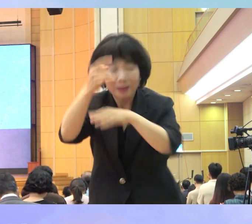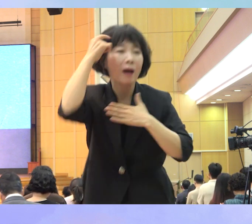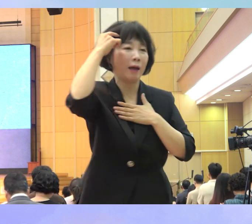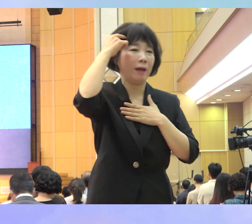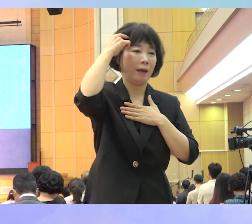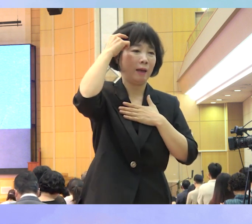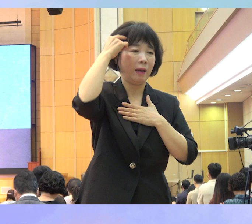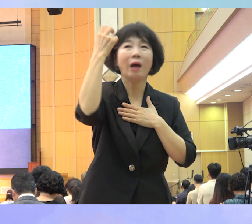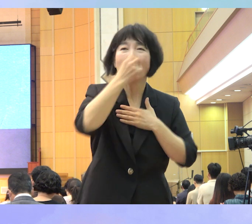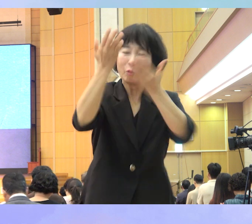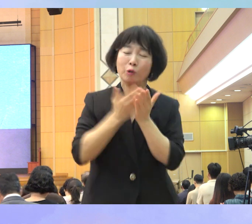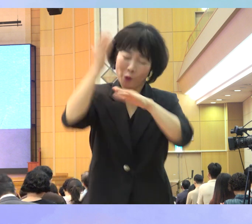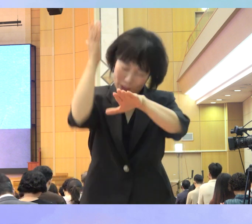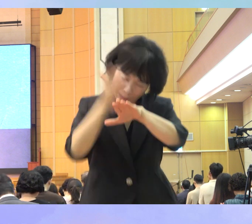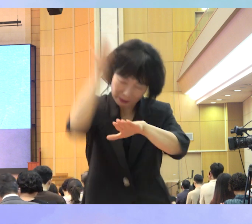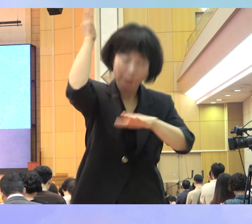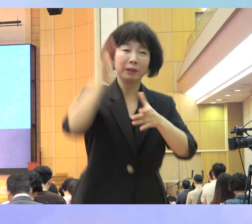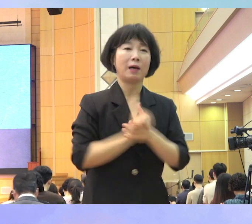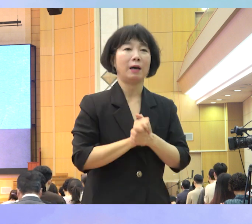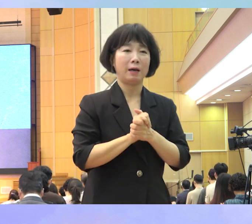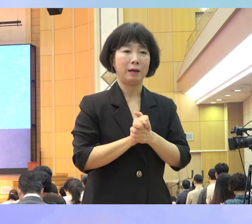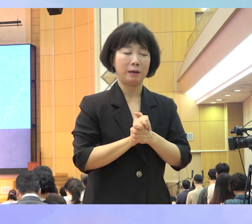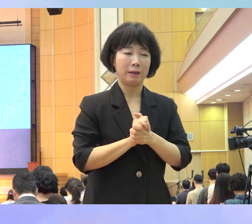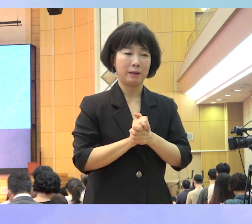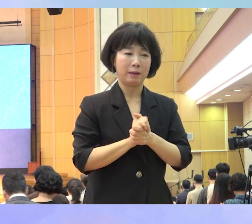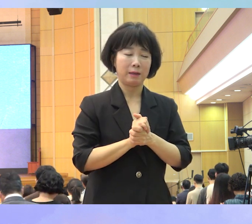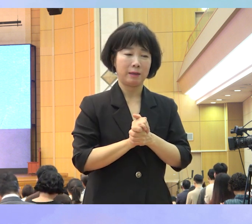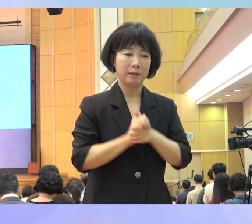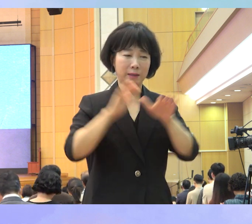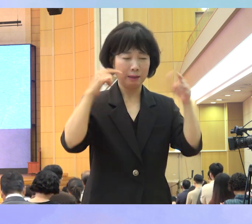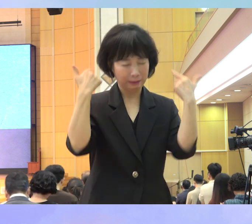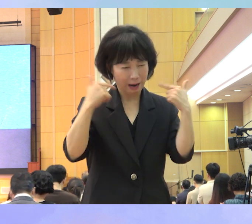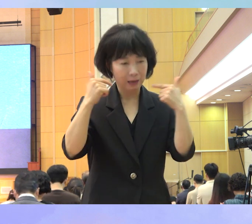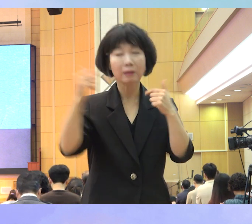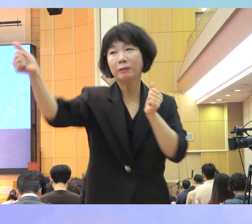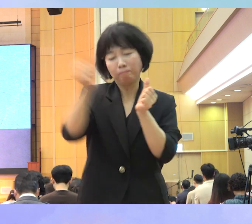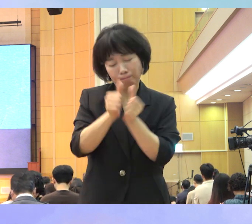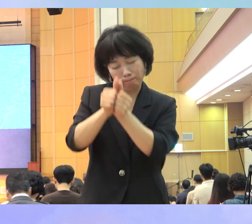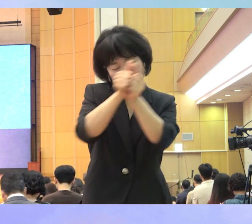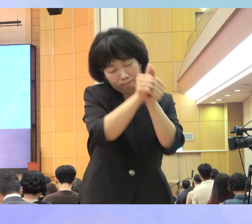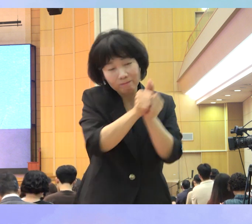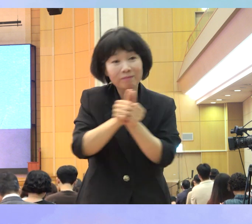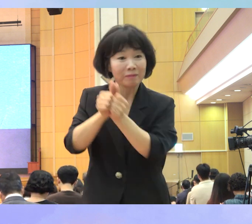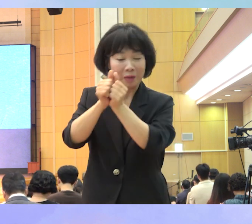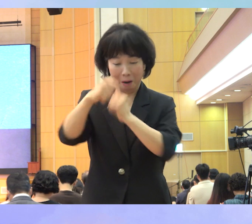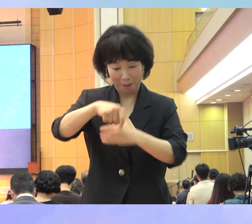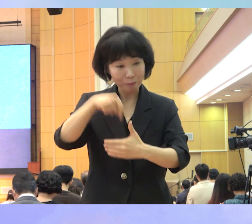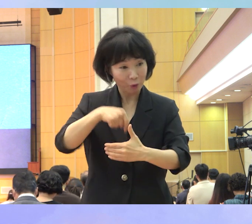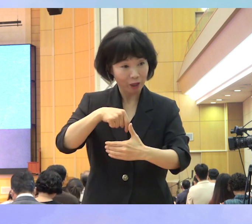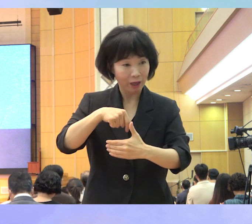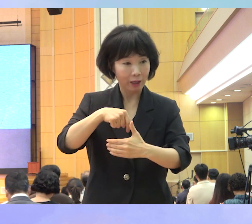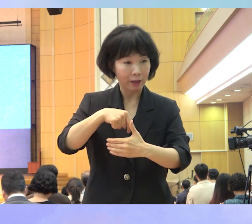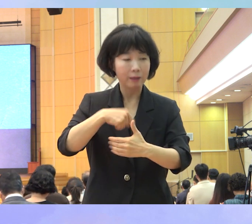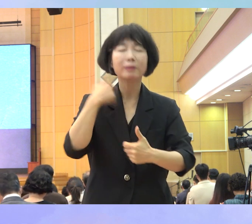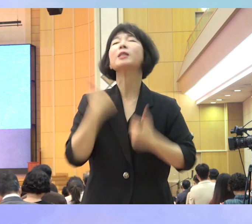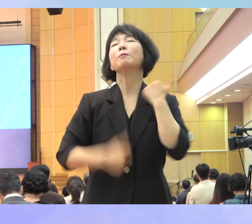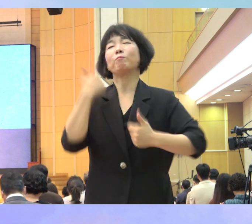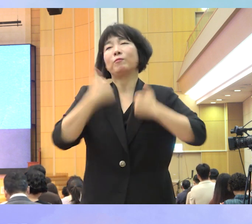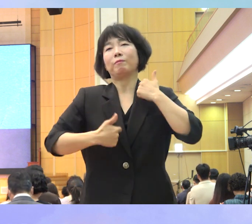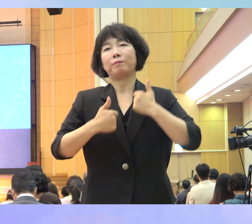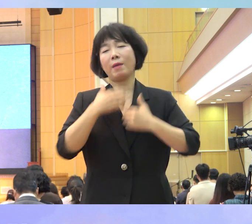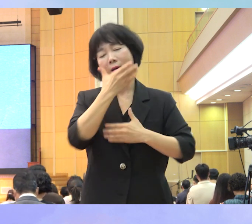감사합니다. 지켜 주심도 감사합니다. 하나님 늘 동행하여 주셔서 내 마음에